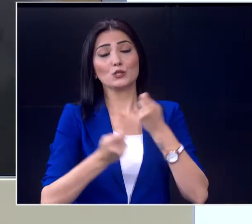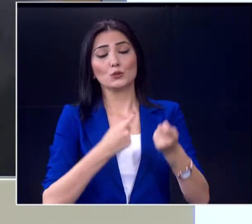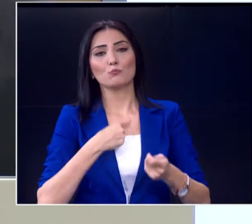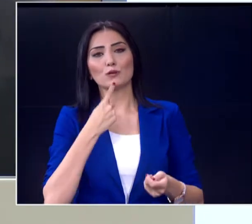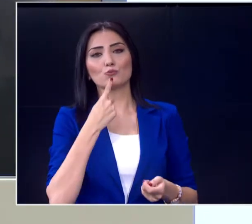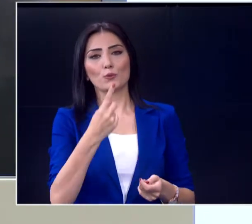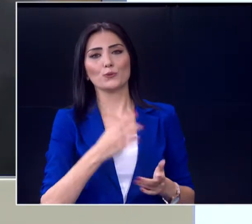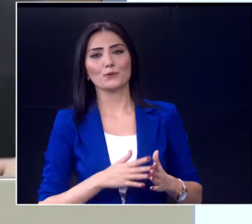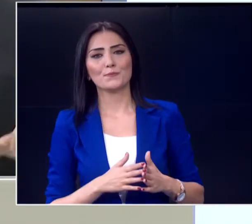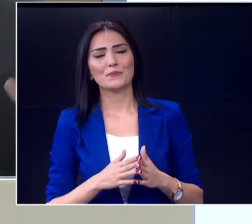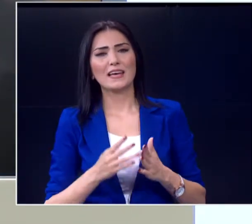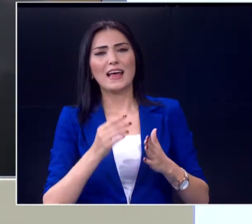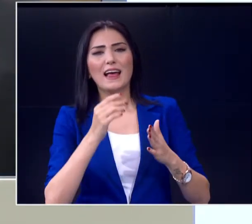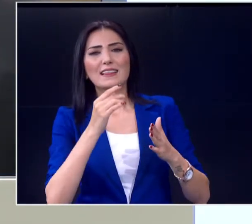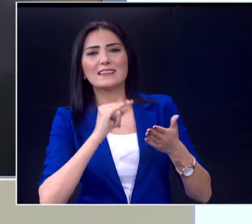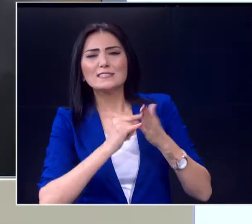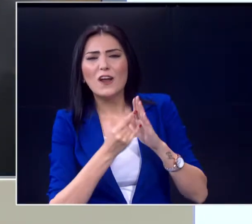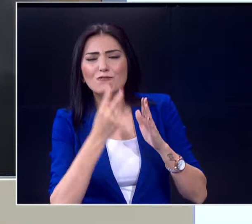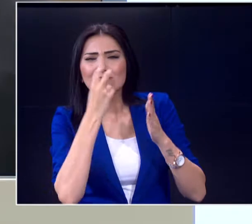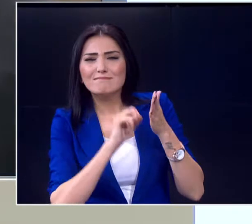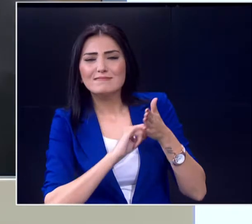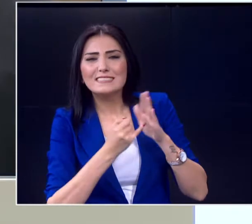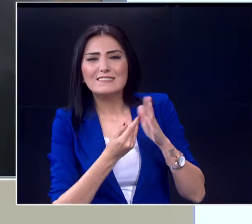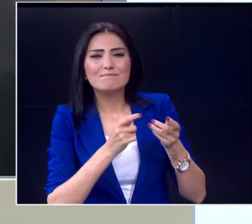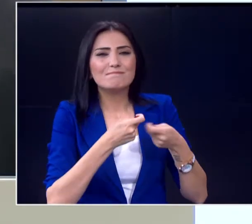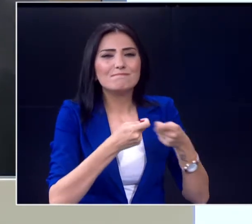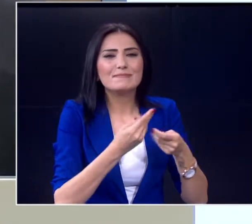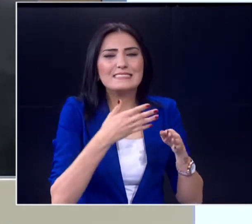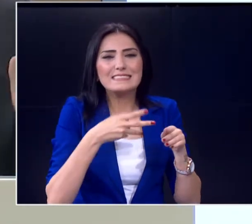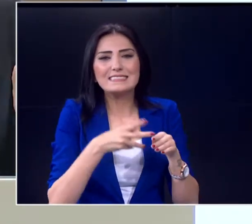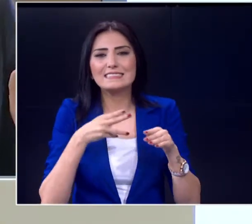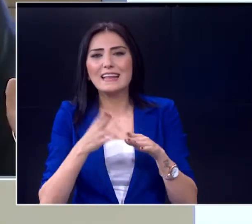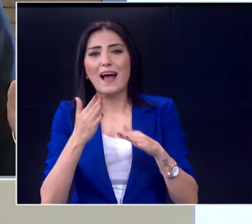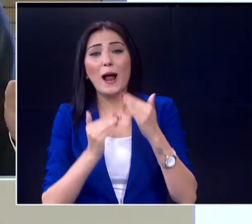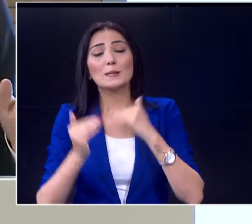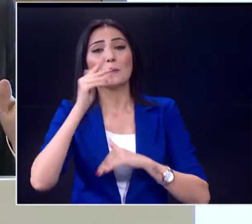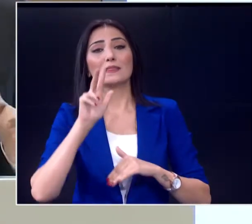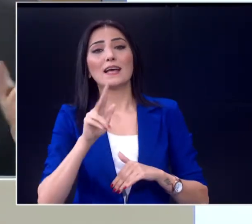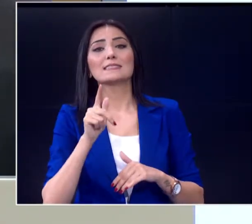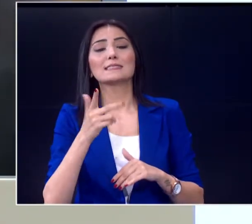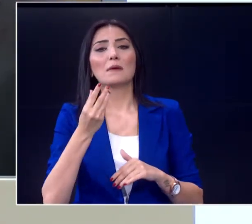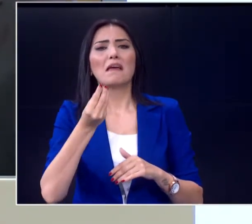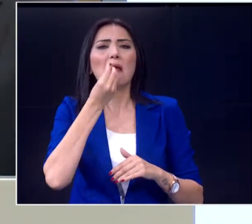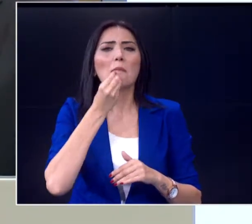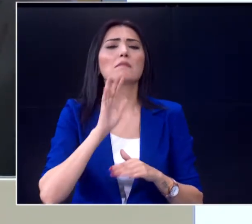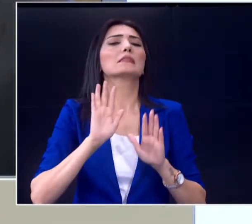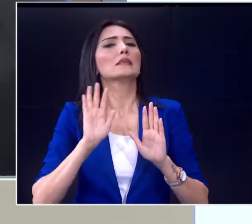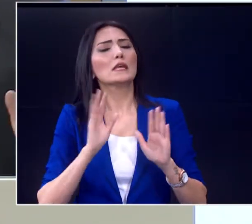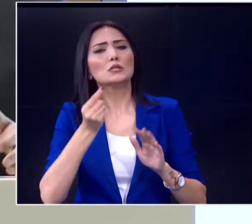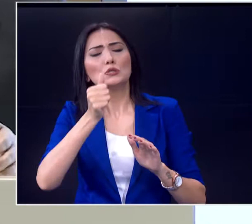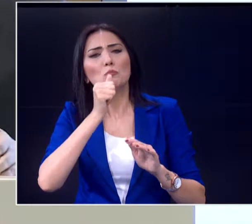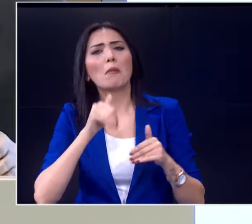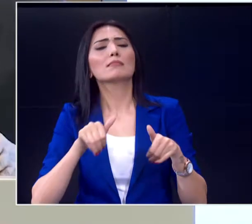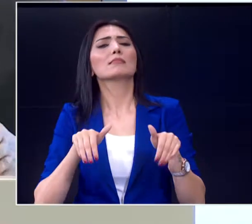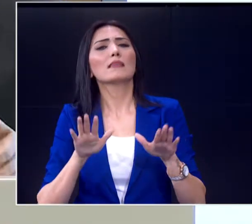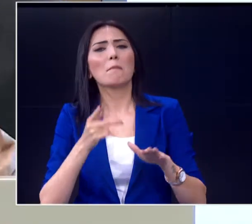söylüyorum. Tasarruflarımızı arttıracağız. Ha, tasarruflarımı arttırmak, yememek, içmemek,